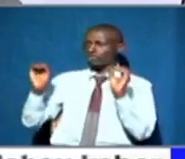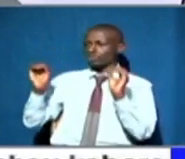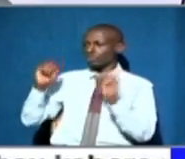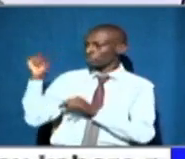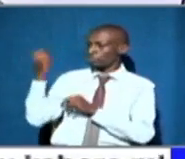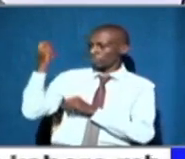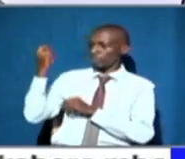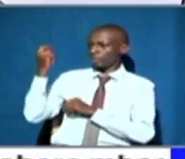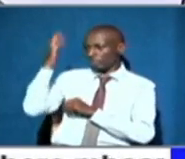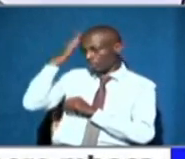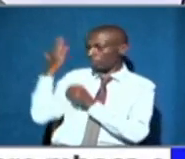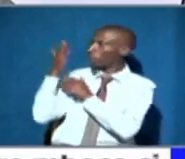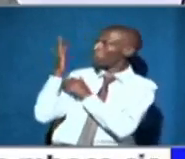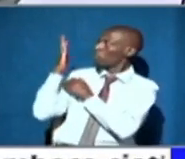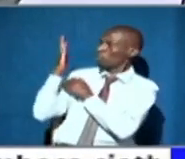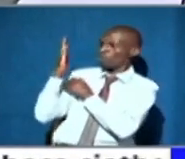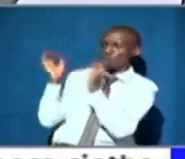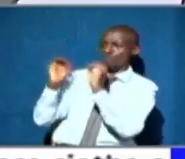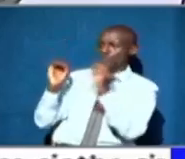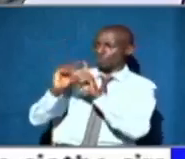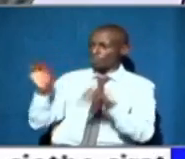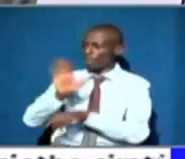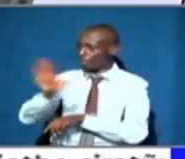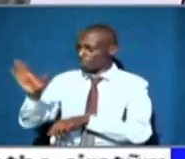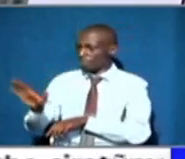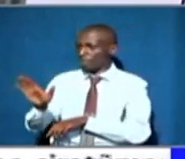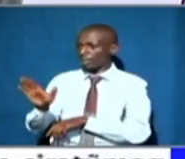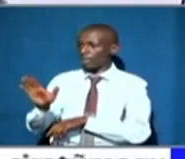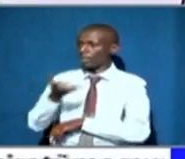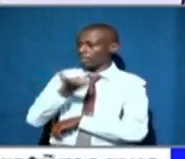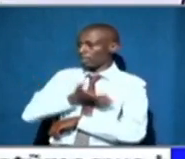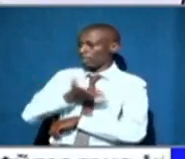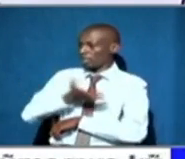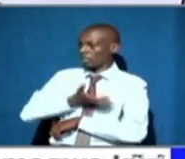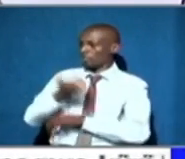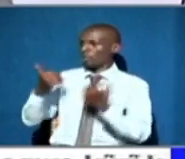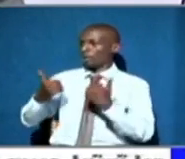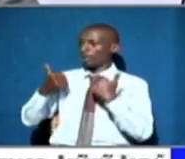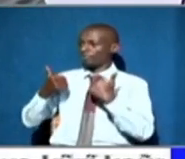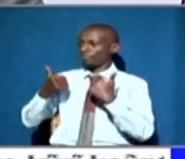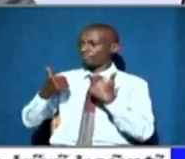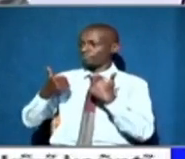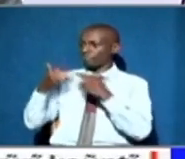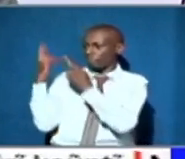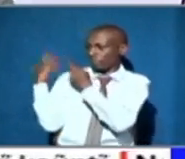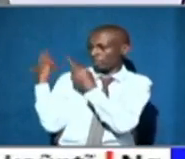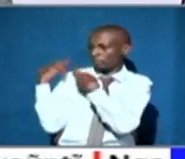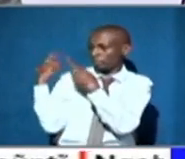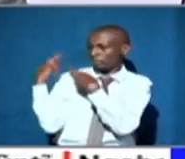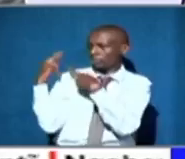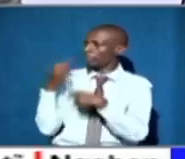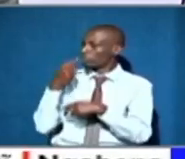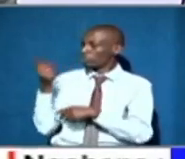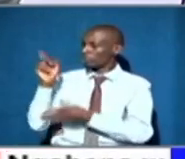tio tutitoe ngai yet inywe mwina kanjo ngima igitwo ya ukoro mukiroro horo uyu mwiritwo atia